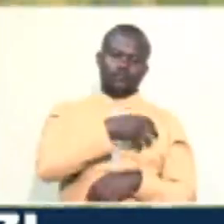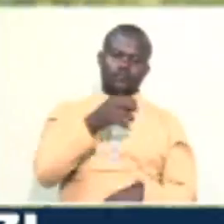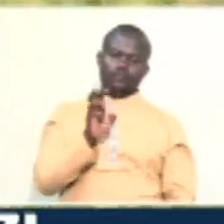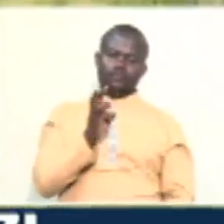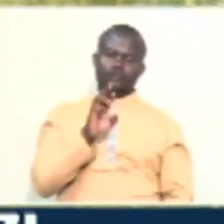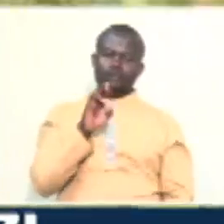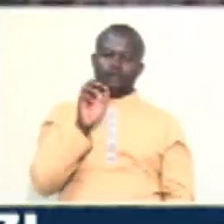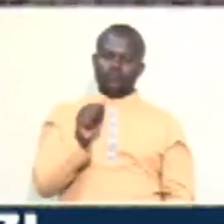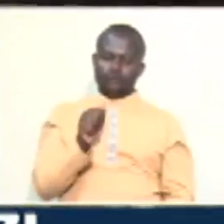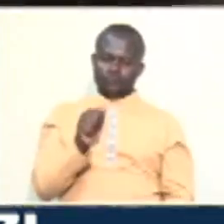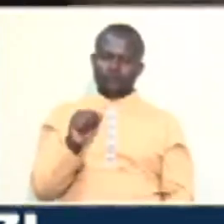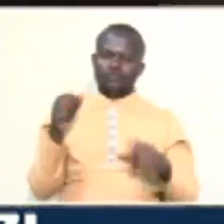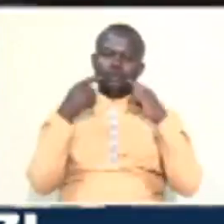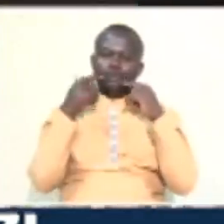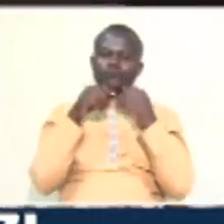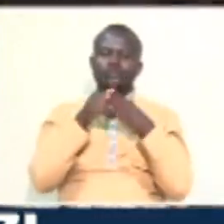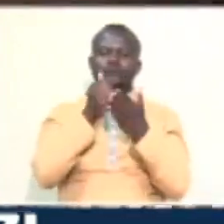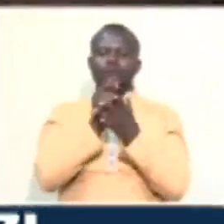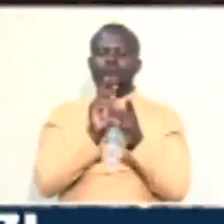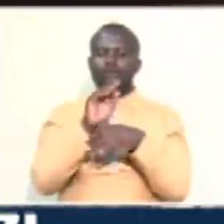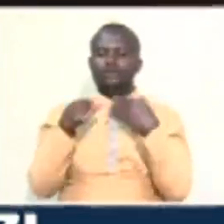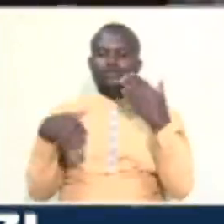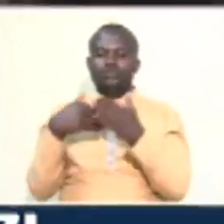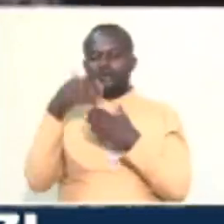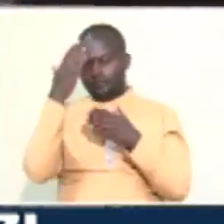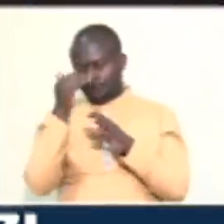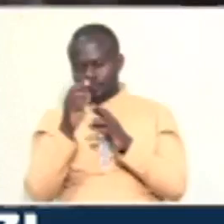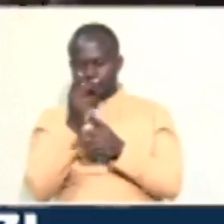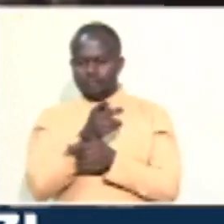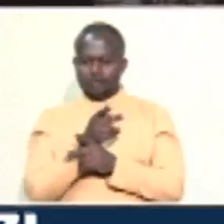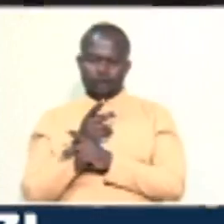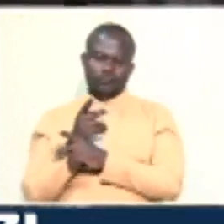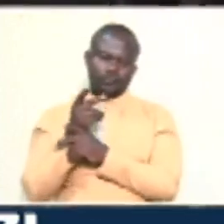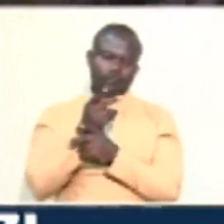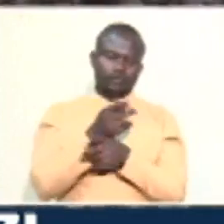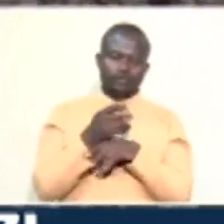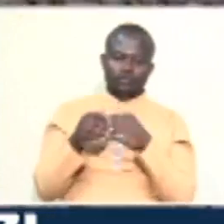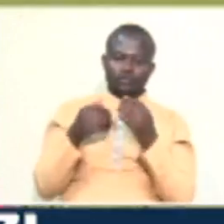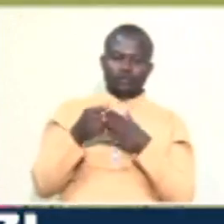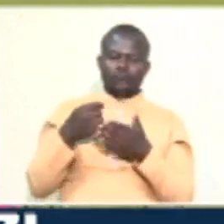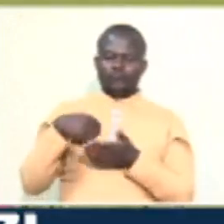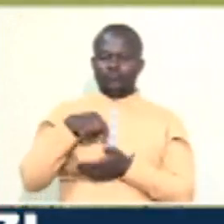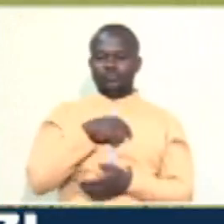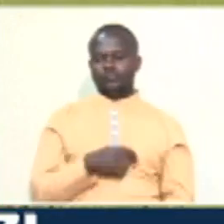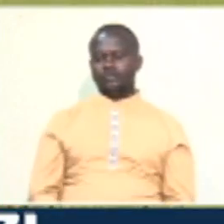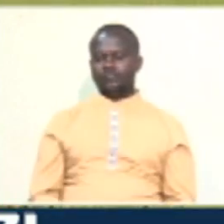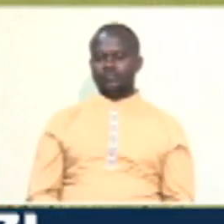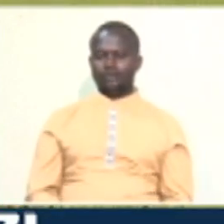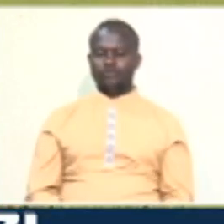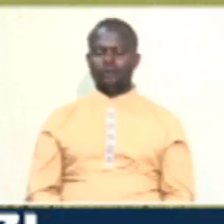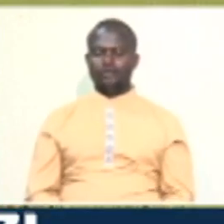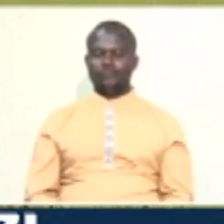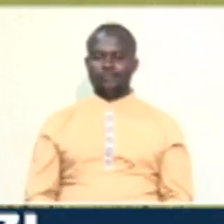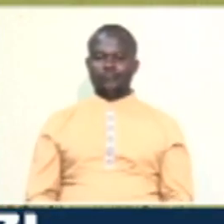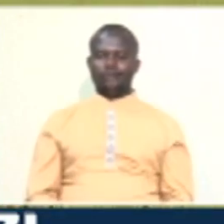Parfaite yemeza ko bari gufasha abaturage kugira ngo bite kuri gahunda zo gufata neza umusaruro no kuwuhunika. Bareke kuwucuruza